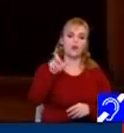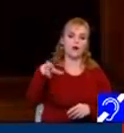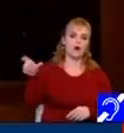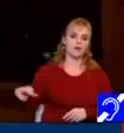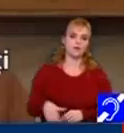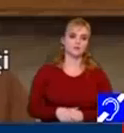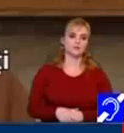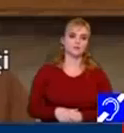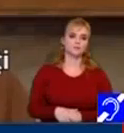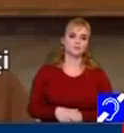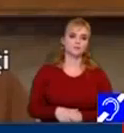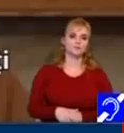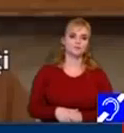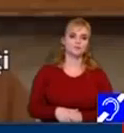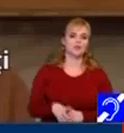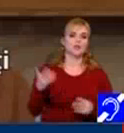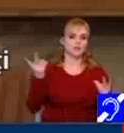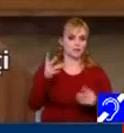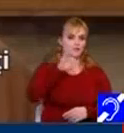publice sau private.